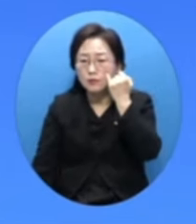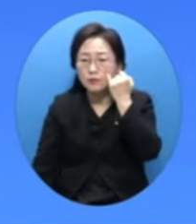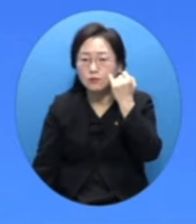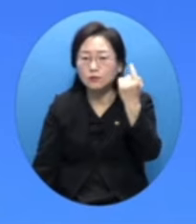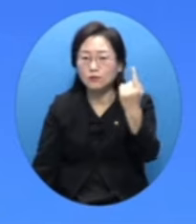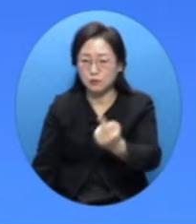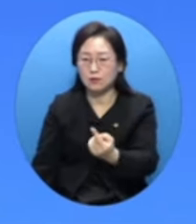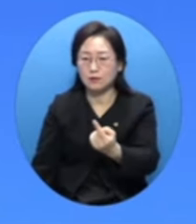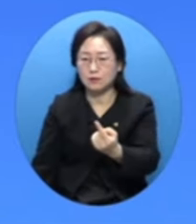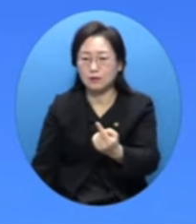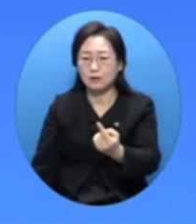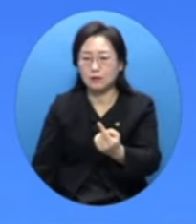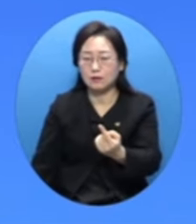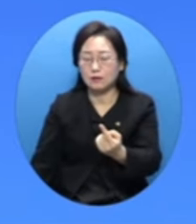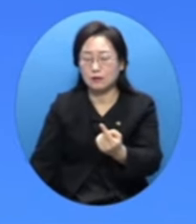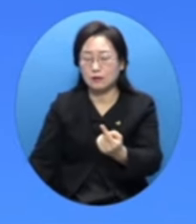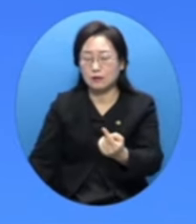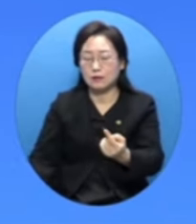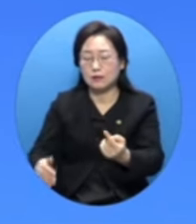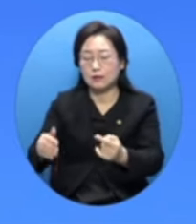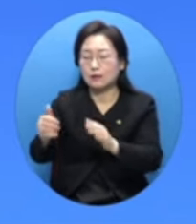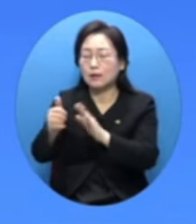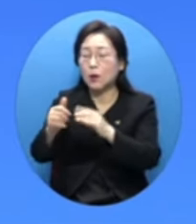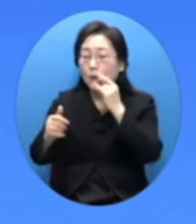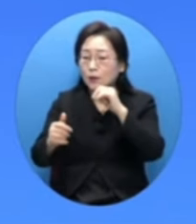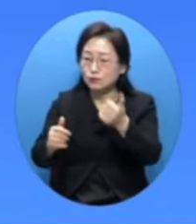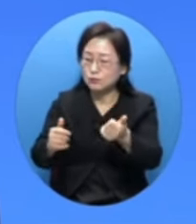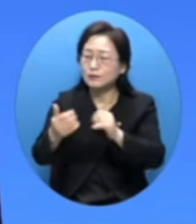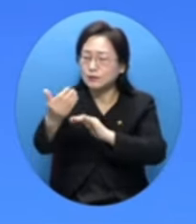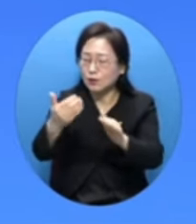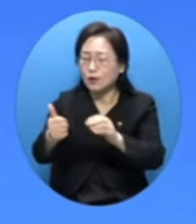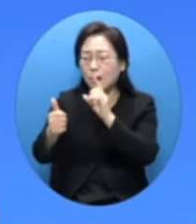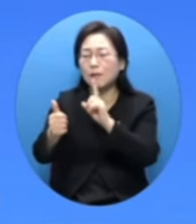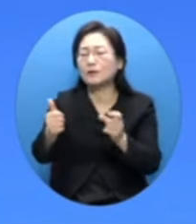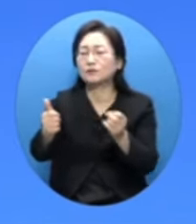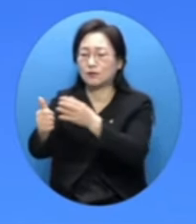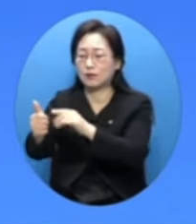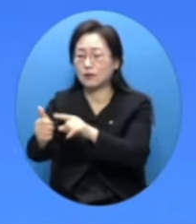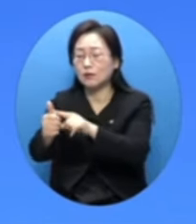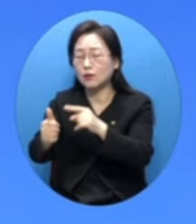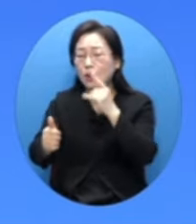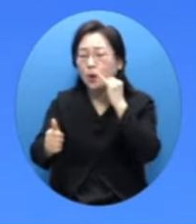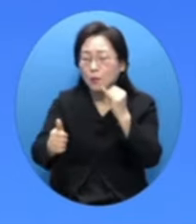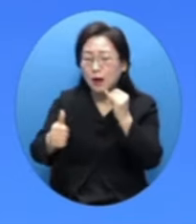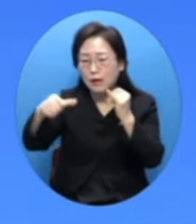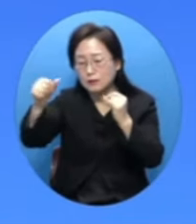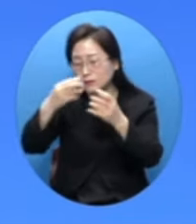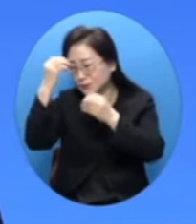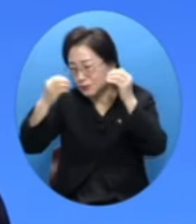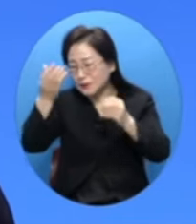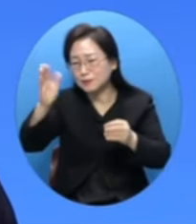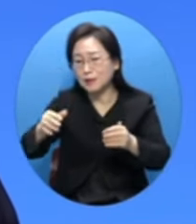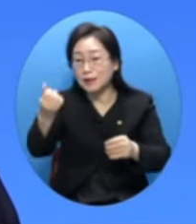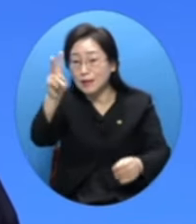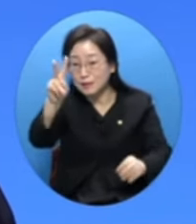어머니가 돌아가시기 전에 하시던 말씀을 전해줍니다. 어머니는 아들과 등지고 살면서 늘 TV에 얼굴이 나올